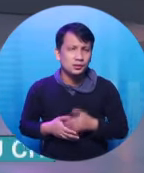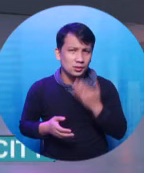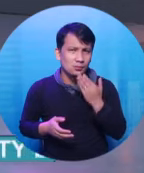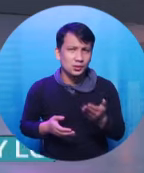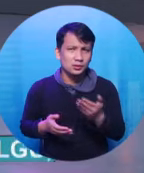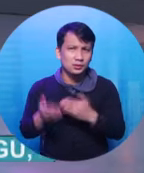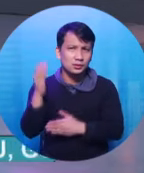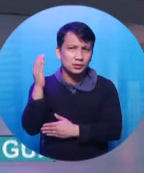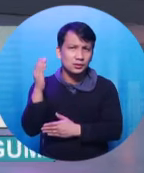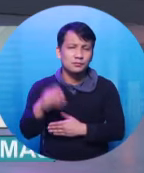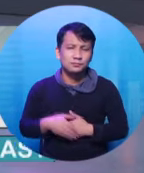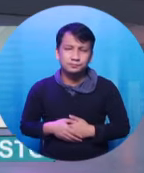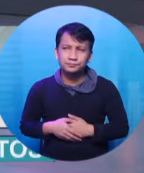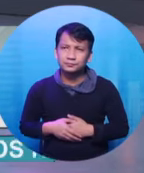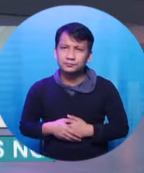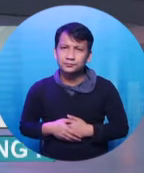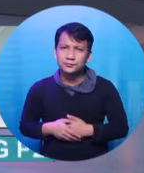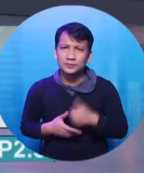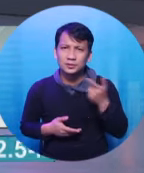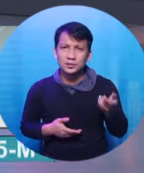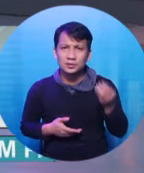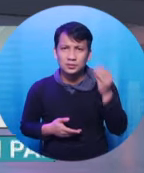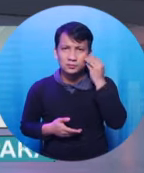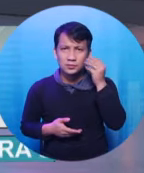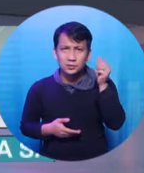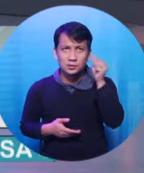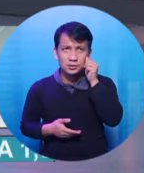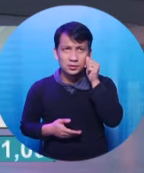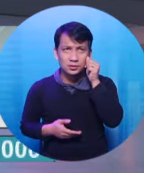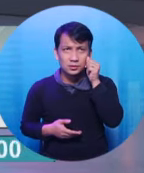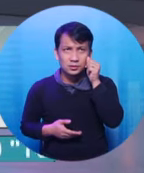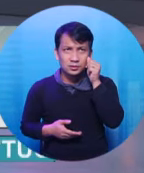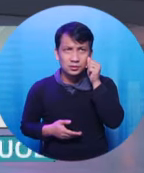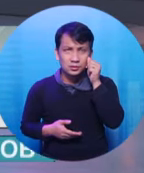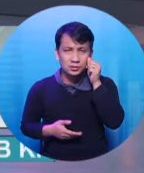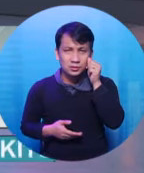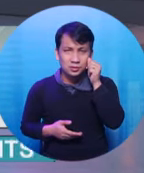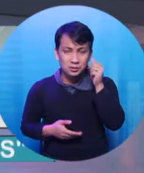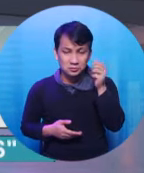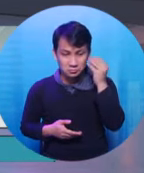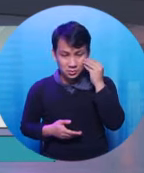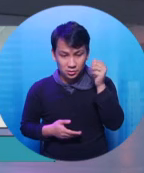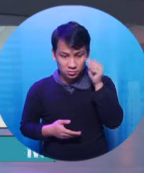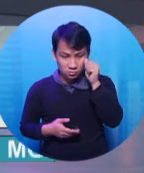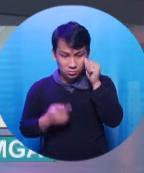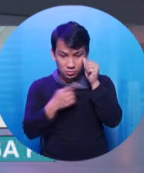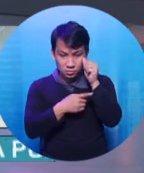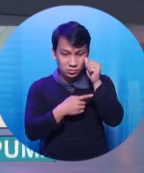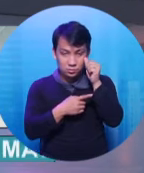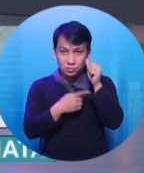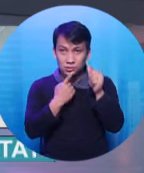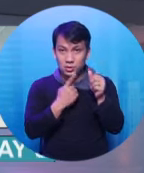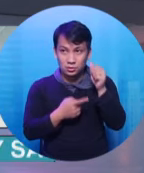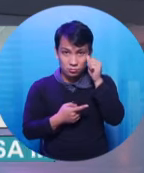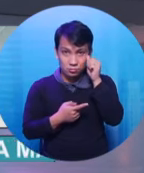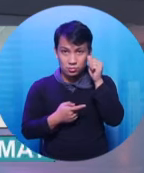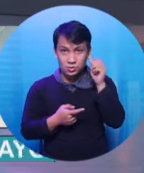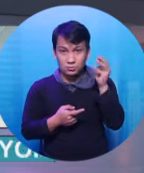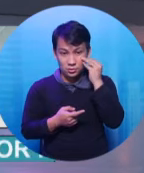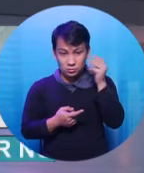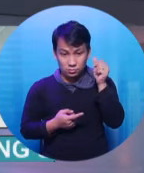po. Okay. Si Mark Anthony Monsanto. Ito po yung nandalait po sa inyo.